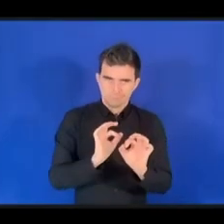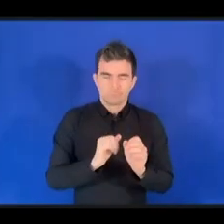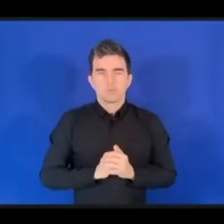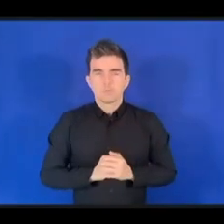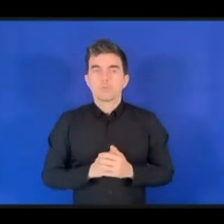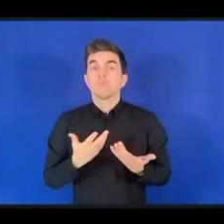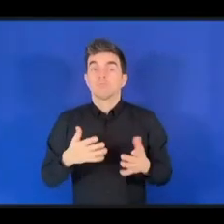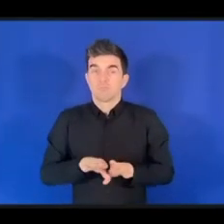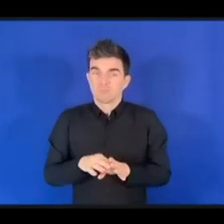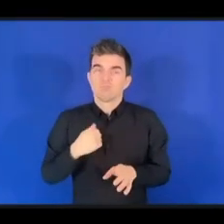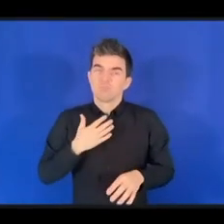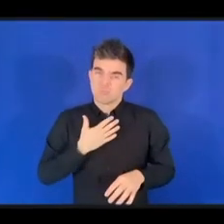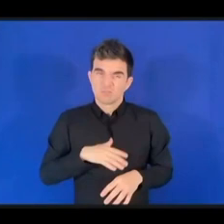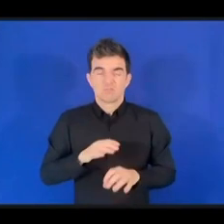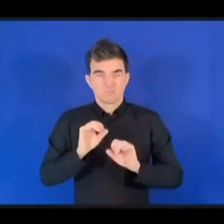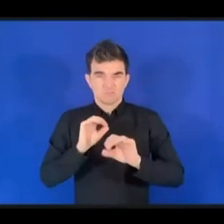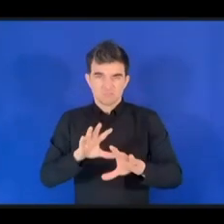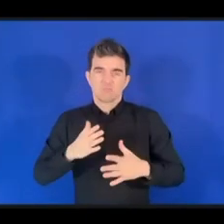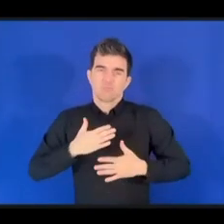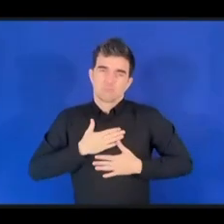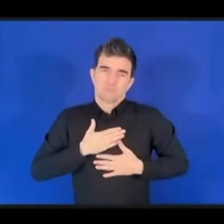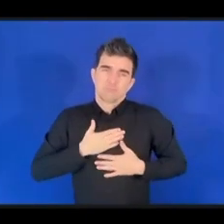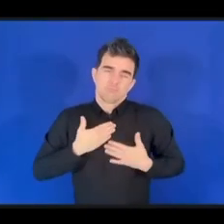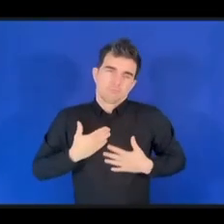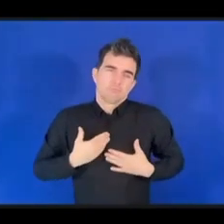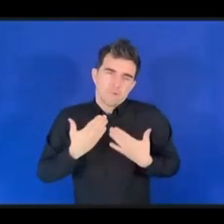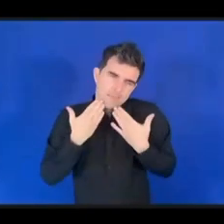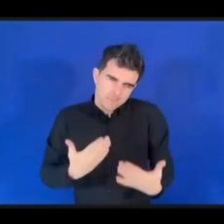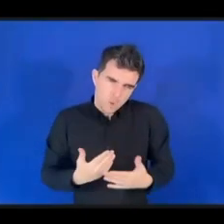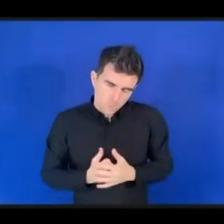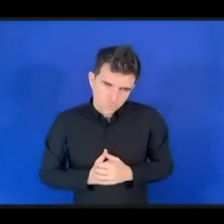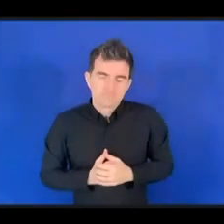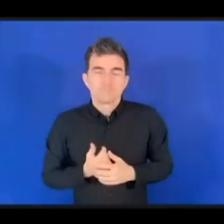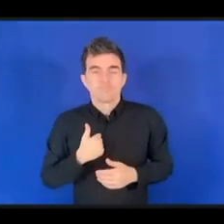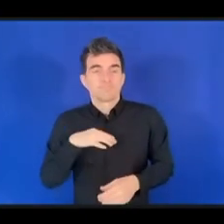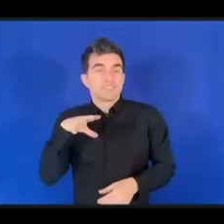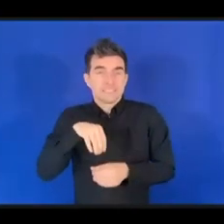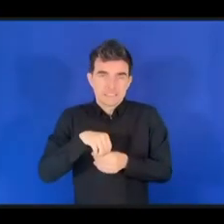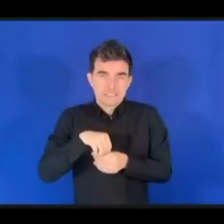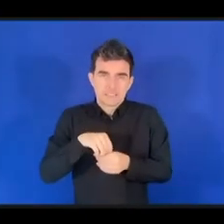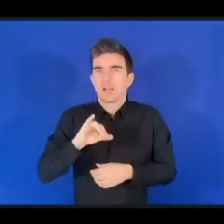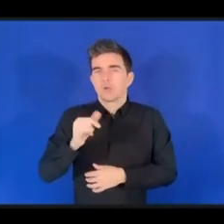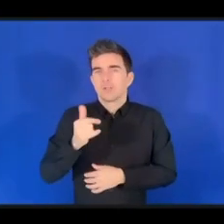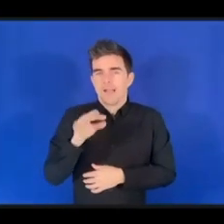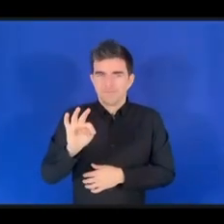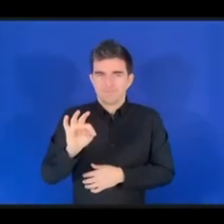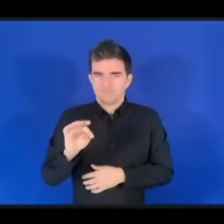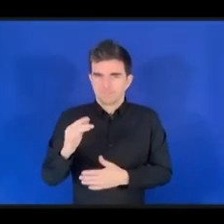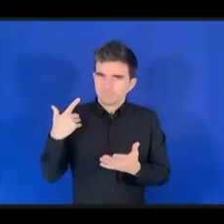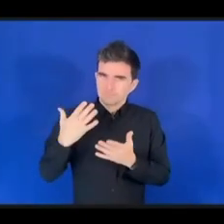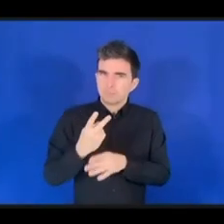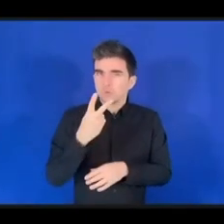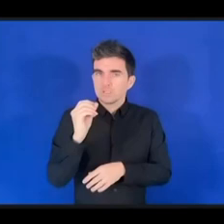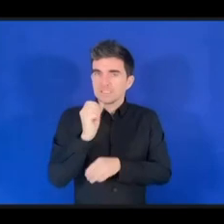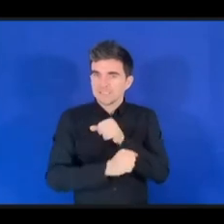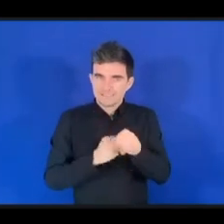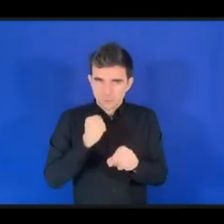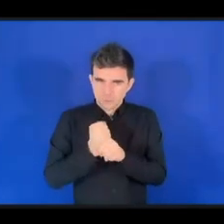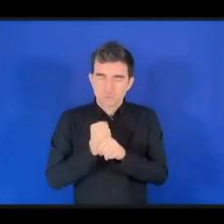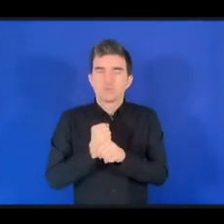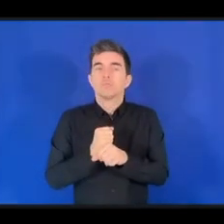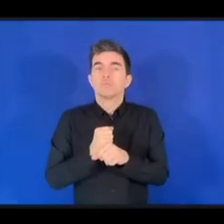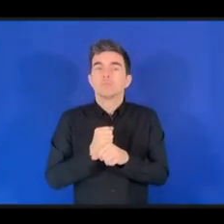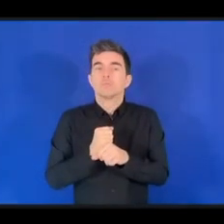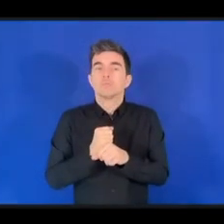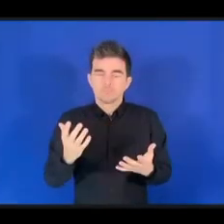des des mots de remerciement à titre personnel je su ça fait maintenant presque deux décennies que je participe au FGI et je pense que